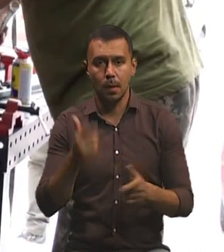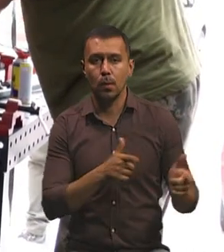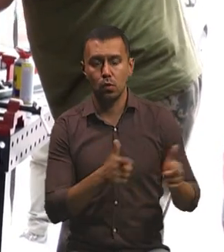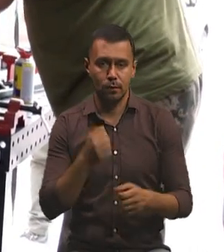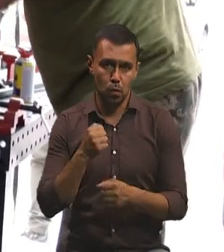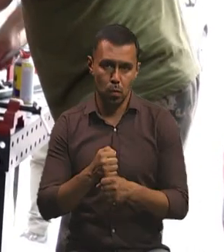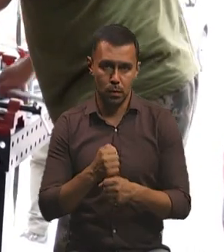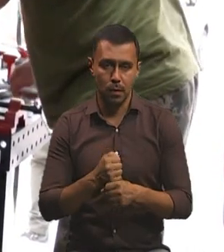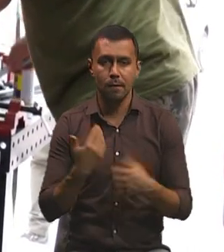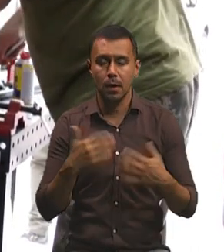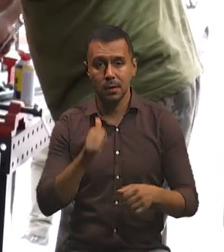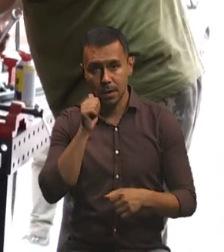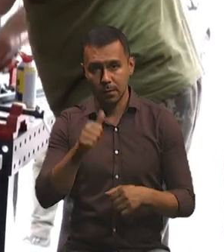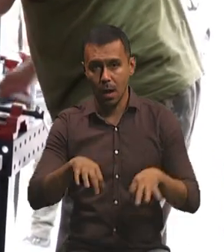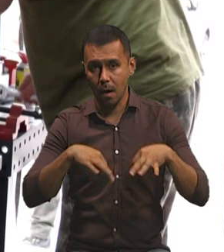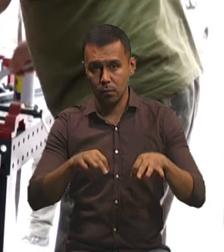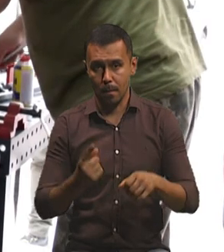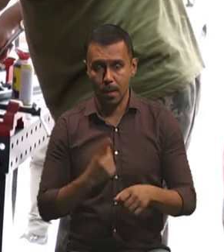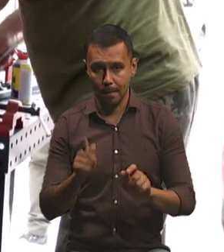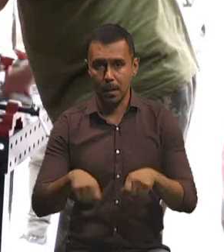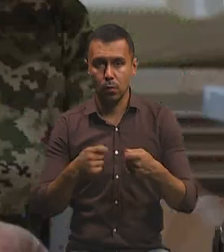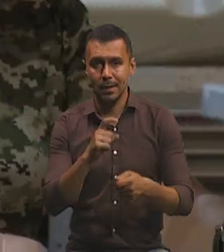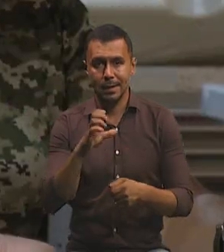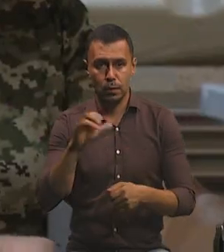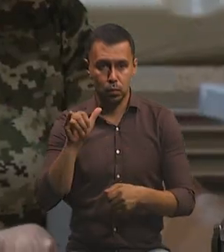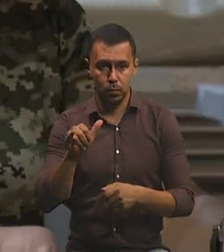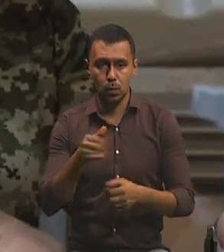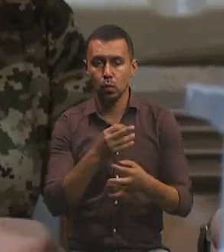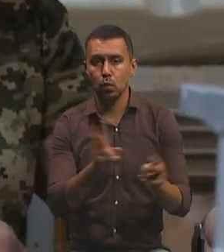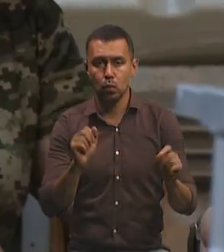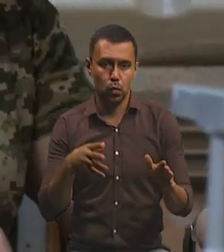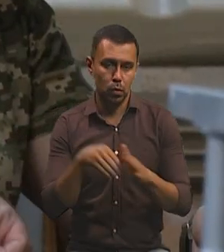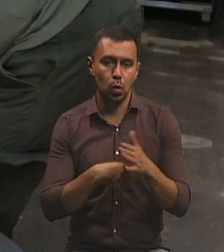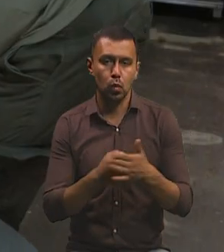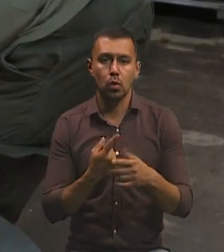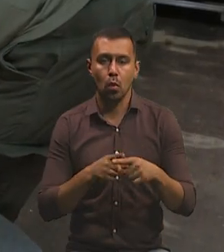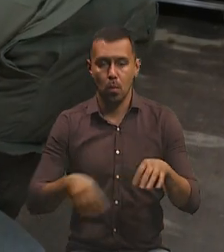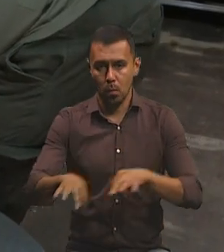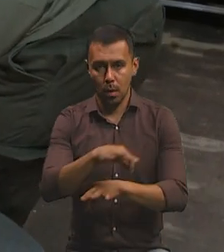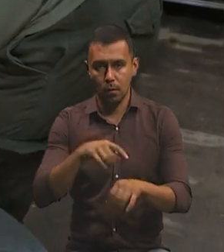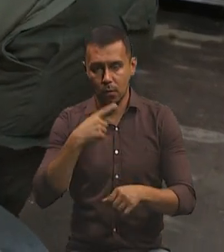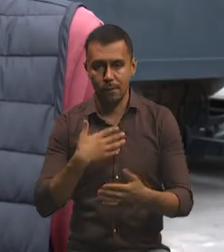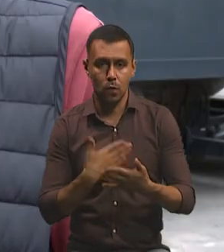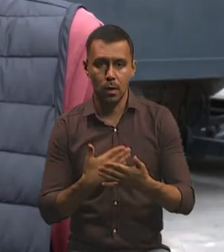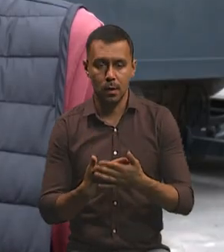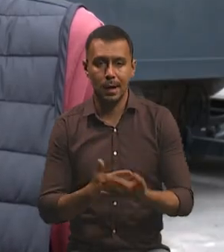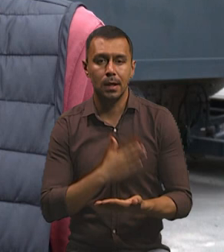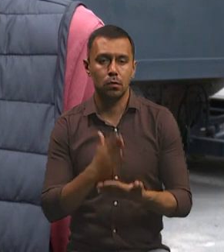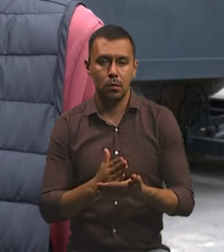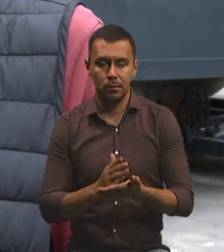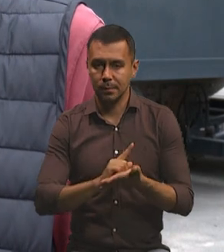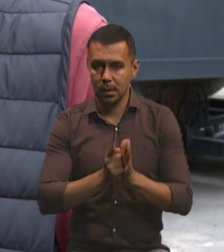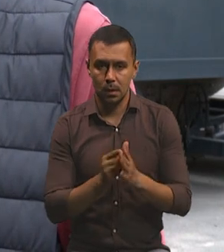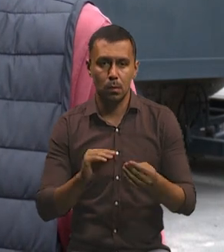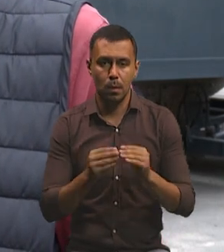підготовчі роботи. Вже завтра автомайстерню передадуть на ЗСУ. Будь-хто може доєднатися до цього проєкту, кажуть волонтери. Існує нагальна